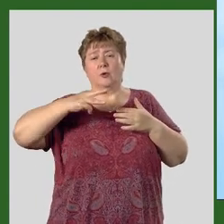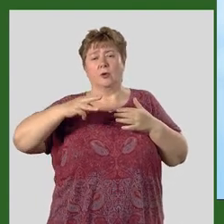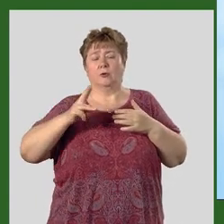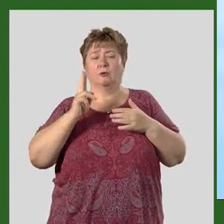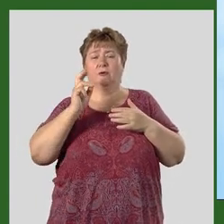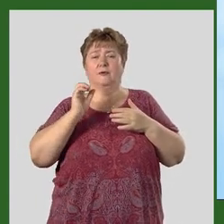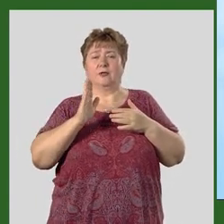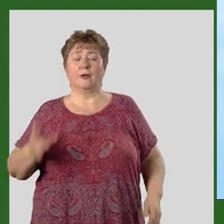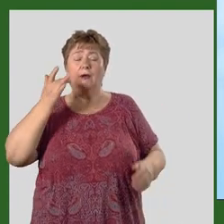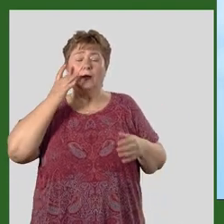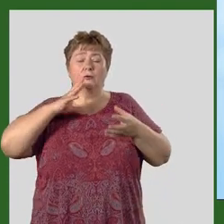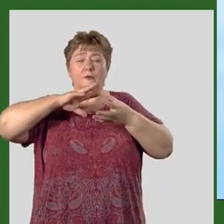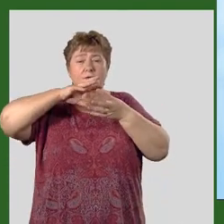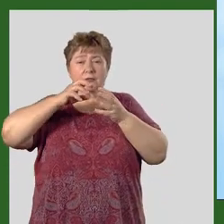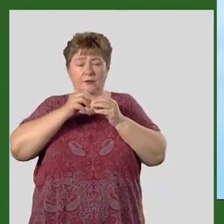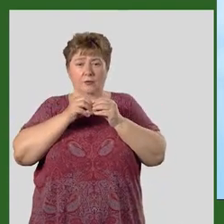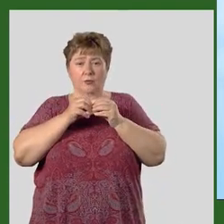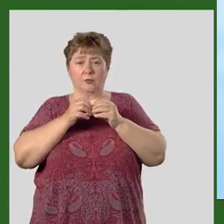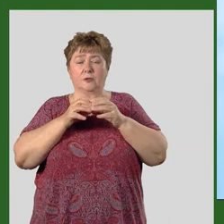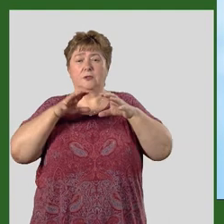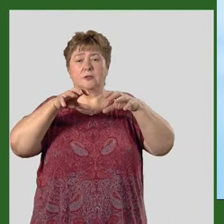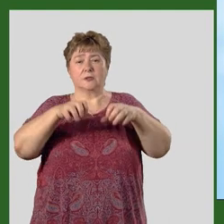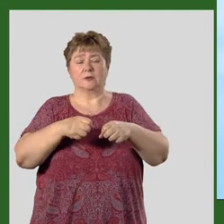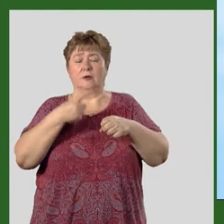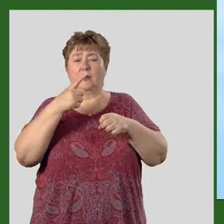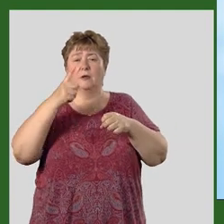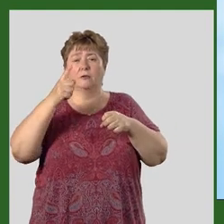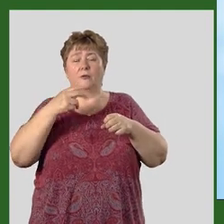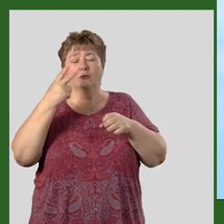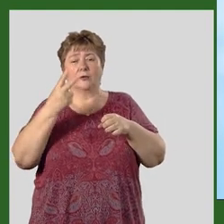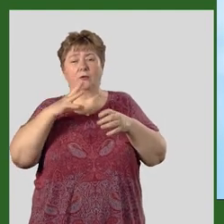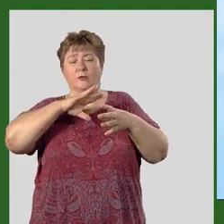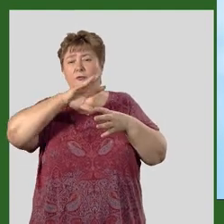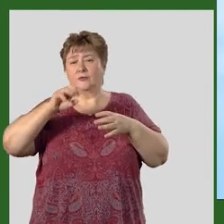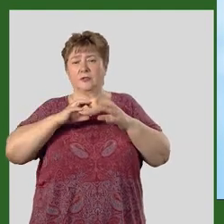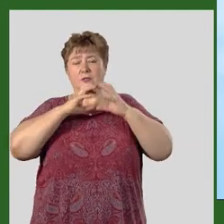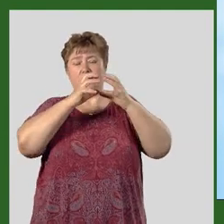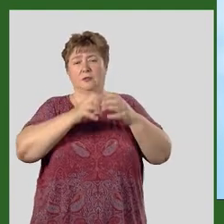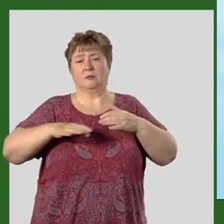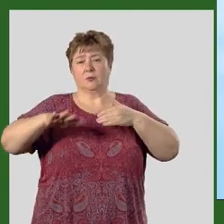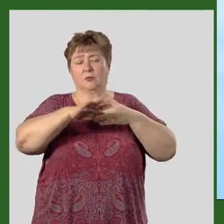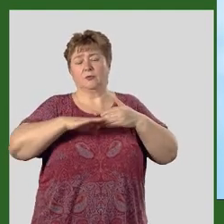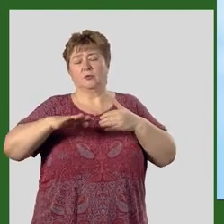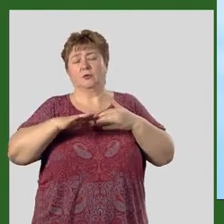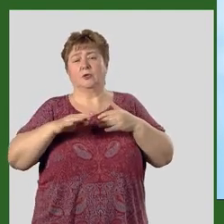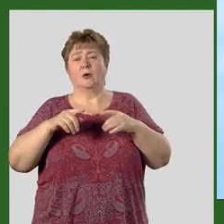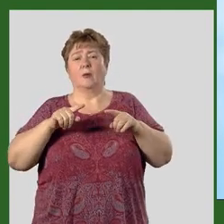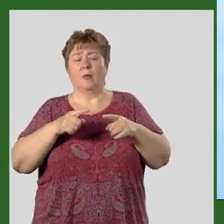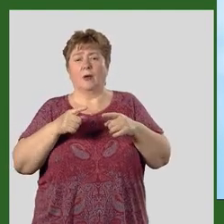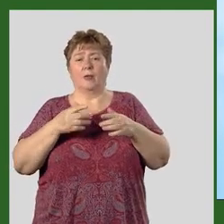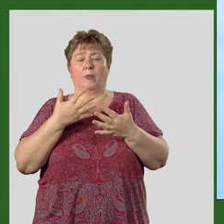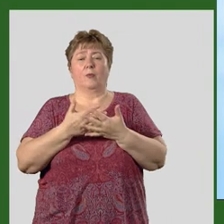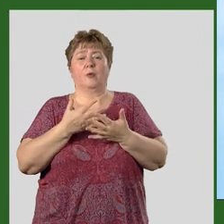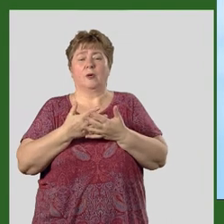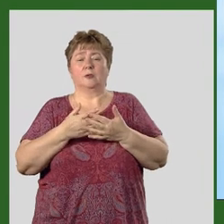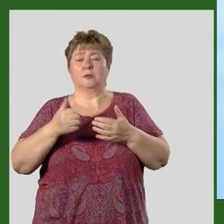квадратных километров, которые в совокупности занимают 1/2 всей земной суши. По этому